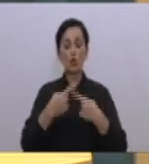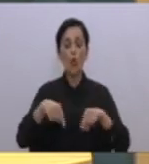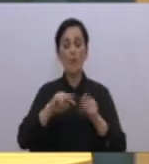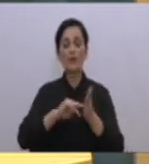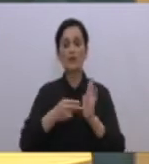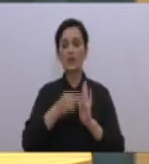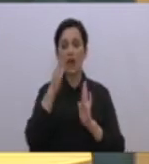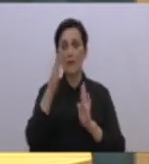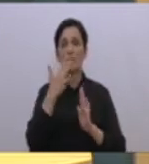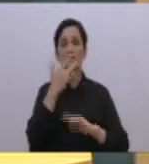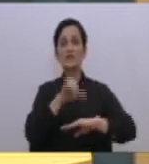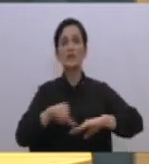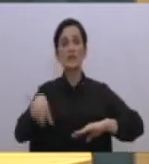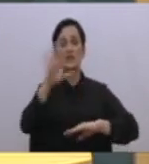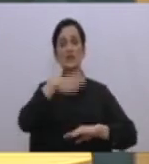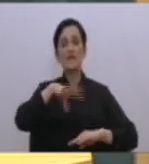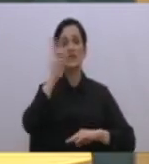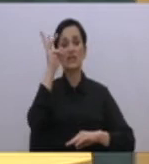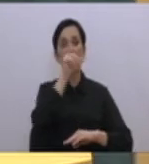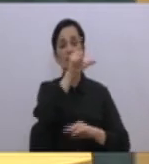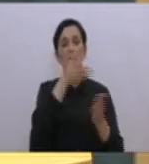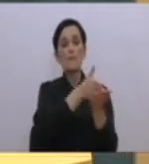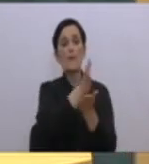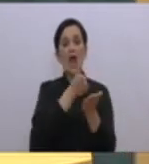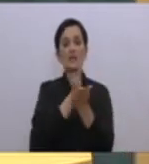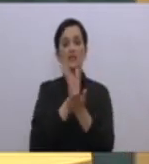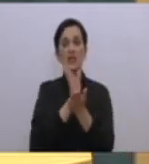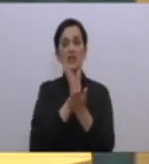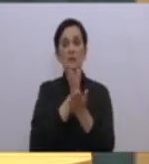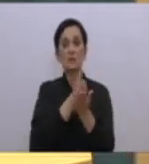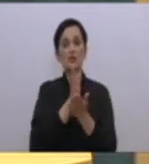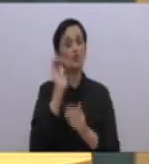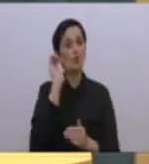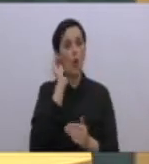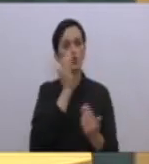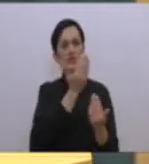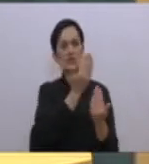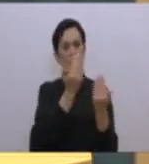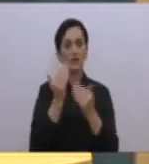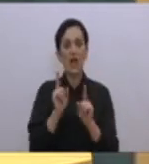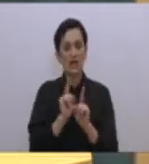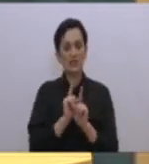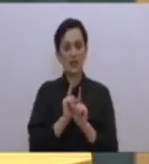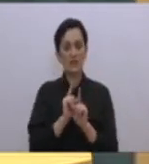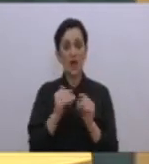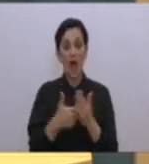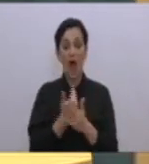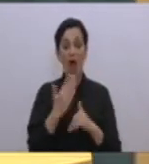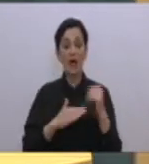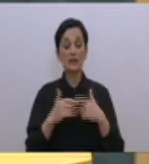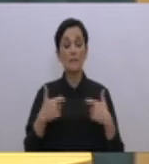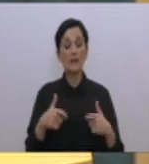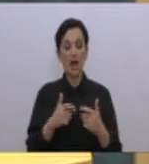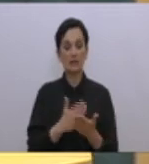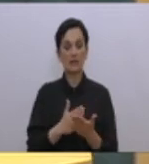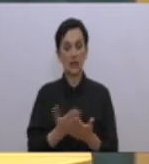გეგმავს საზღვარგარეთ საქართველოს დიპლომატიური მისიების ხელმძღვანელობის მოსმენას, რაც ასევე ახალ პრაქტიკას